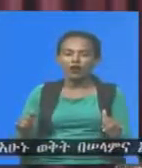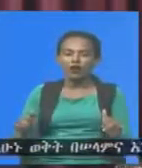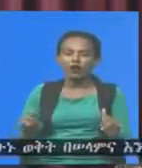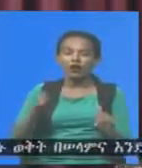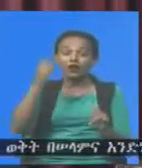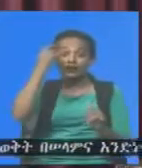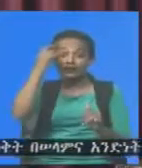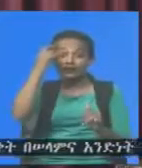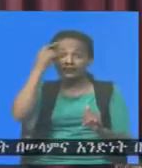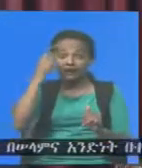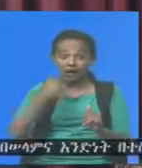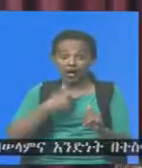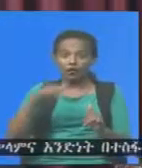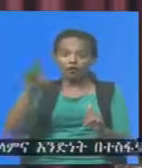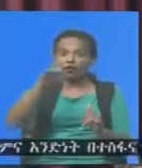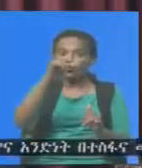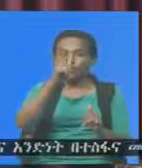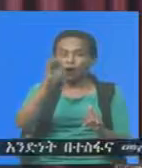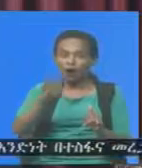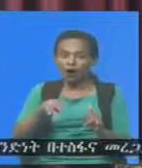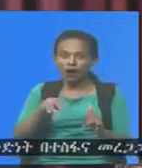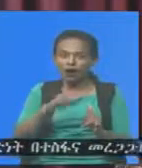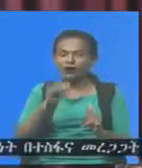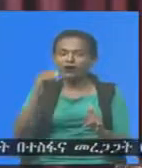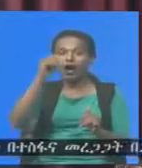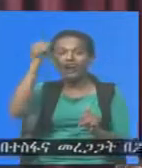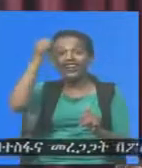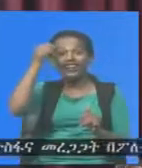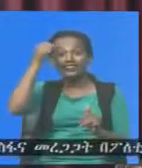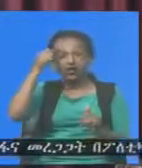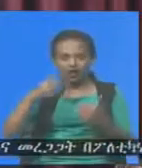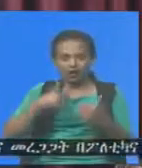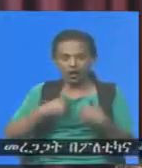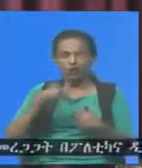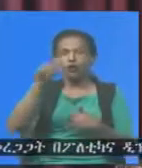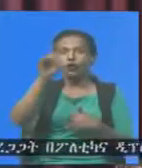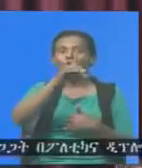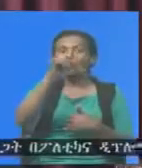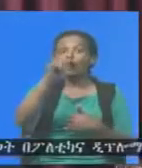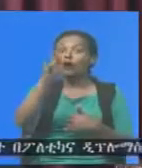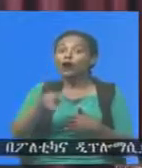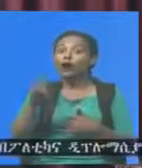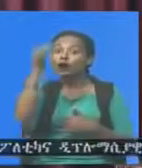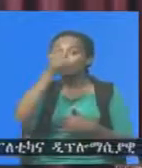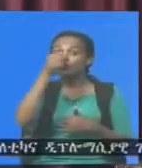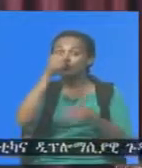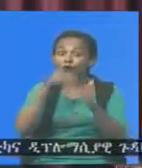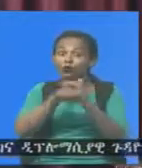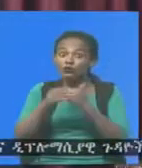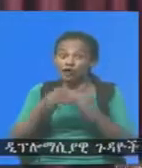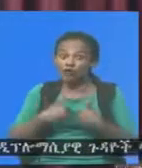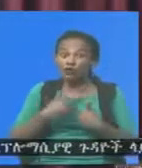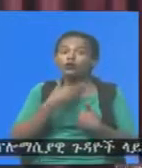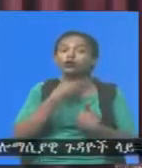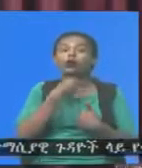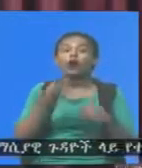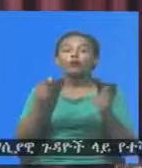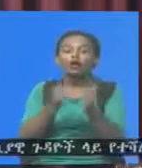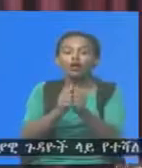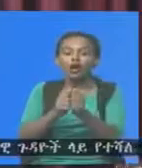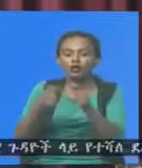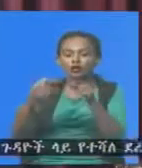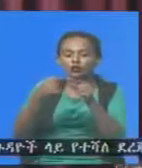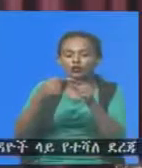ትግራይ ያለው ኩነማ እና ኤርትራ ያለው ኩነማ፣ ኢትዮጵያ ውስጥ ያለው ኩነማ ከአማራ ጋር ካለው ግንኙነት በላይ